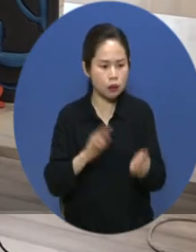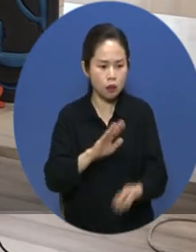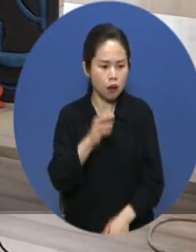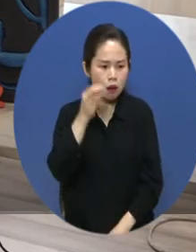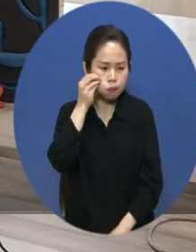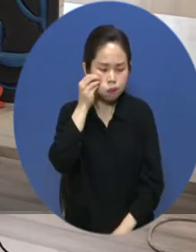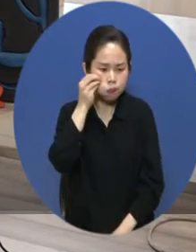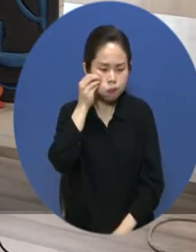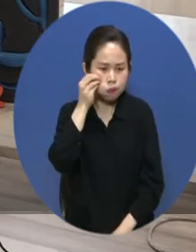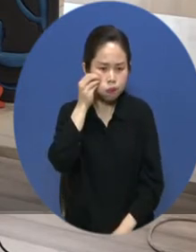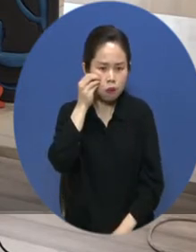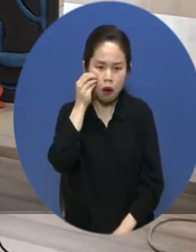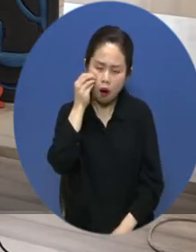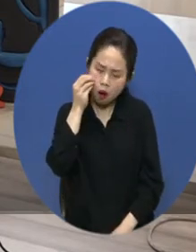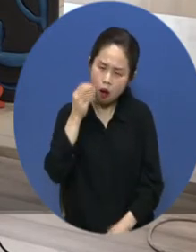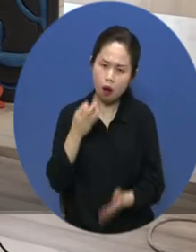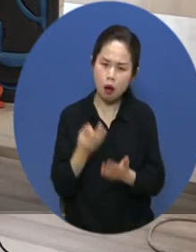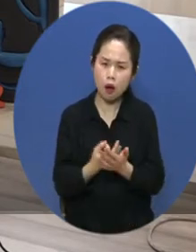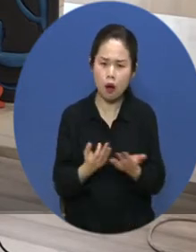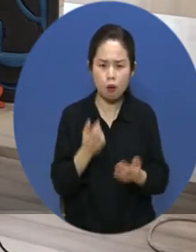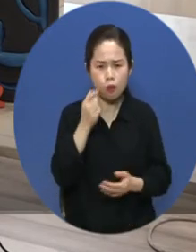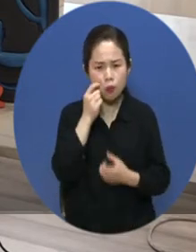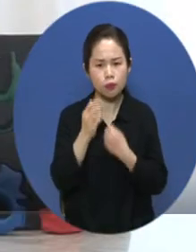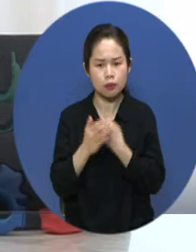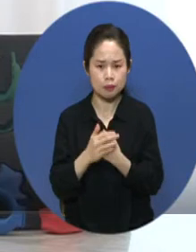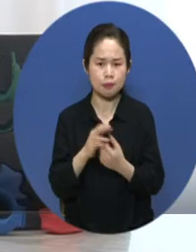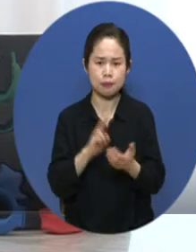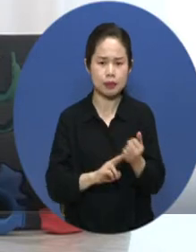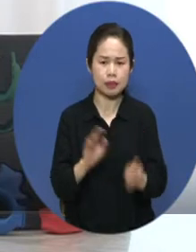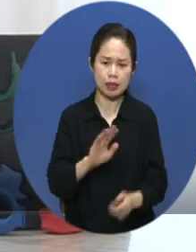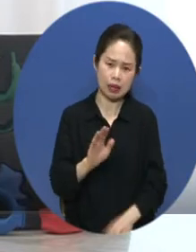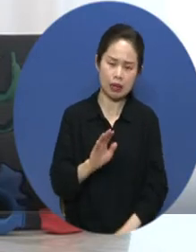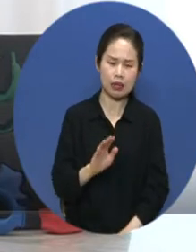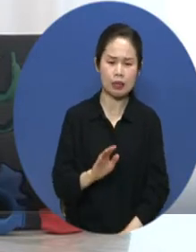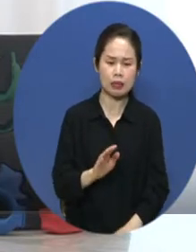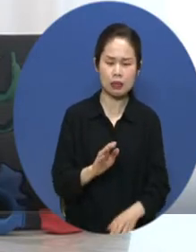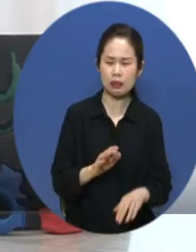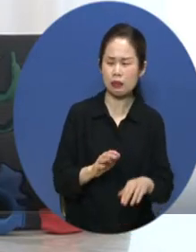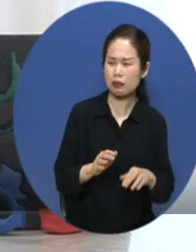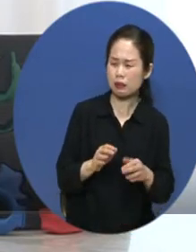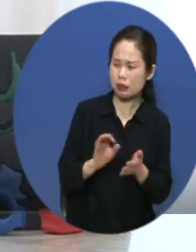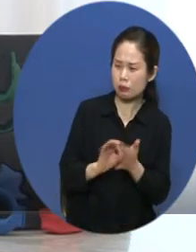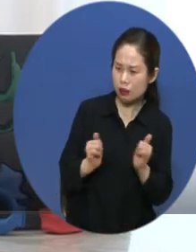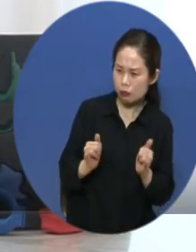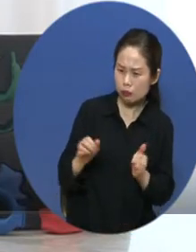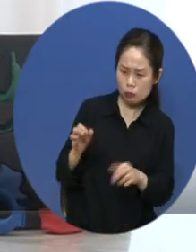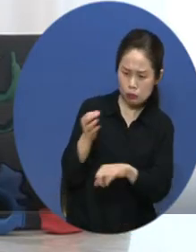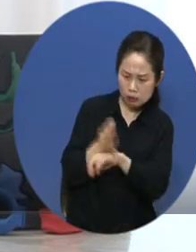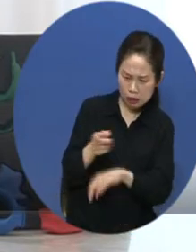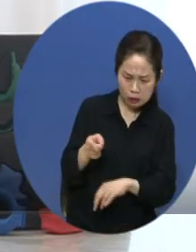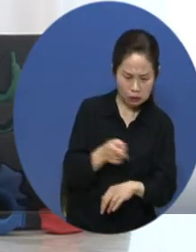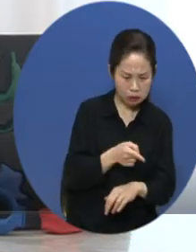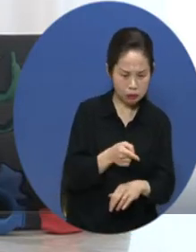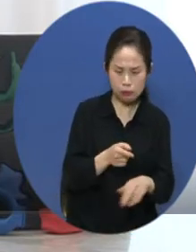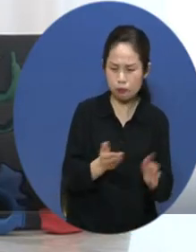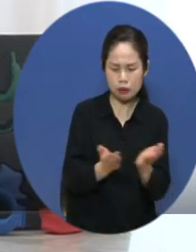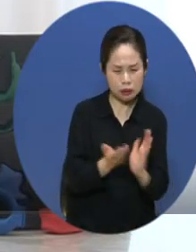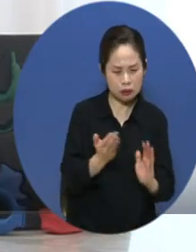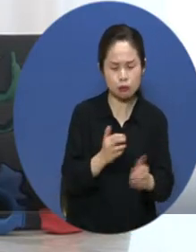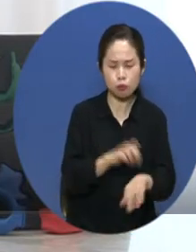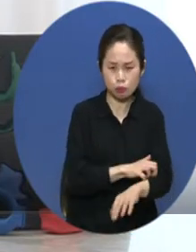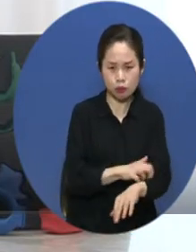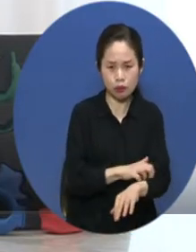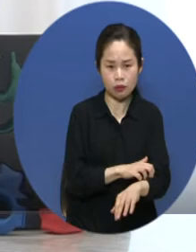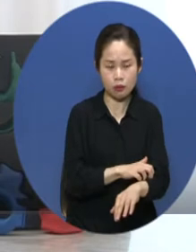악순환의 어떤 연결고리들이 발생을 하게 되더라고요. 근데 그 이유가 금형이라는 그런 제작 방식